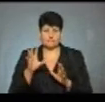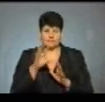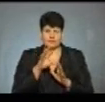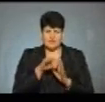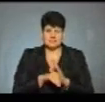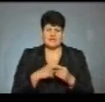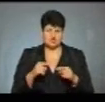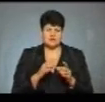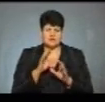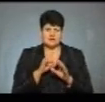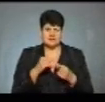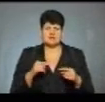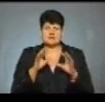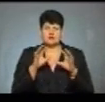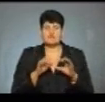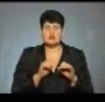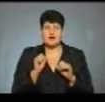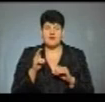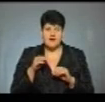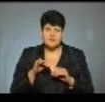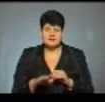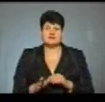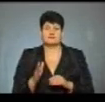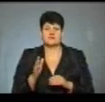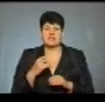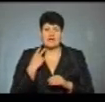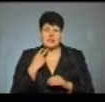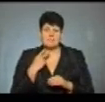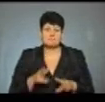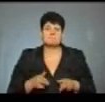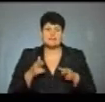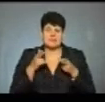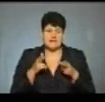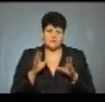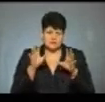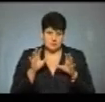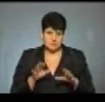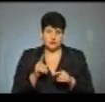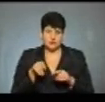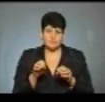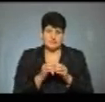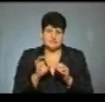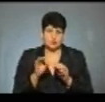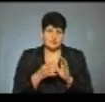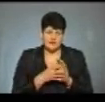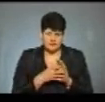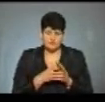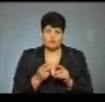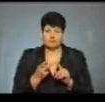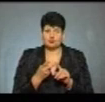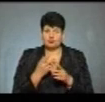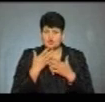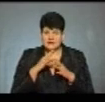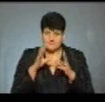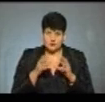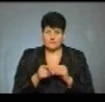законодавчих актів України щодо вдосконалення окремих положень кримінально-процесуального законодавства номер 1009 в другому читанні та в цілому,